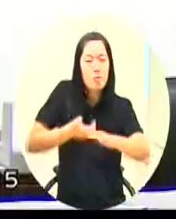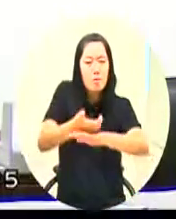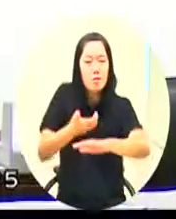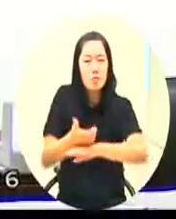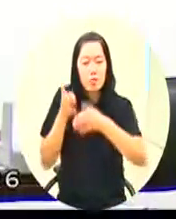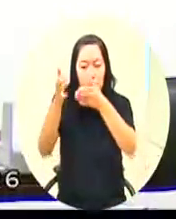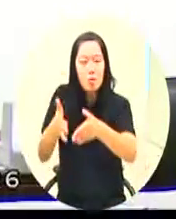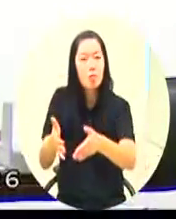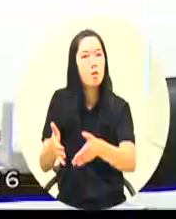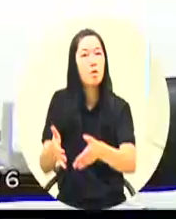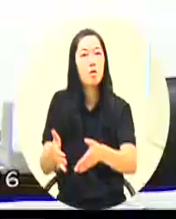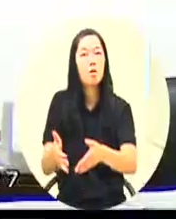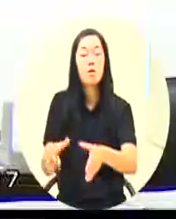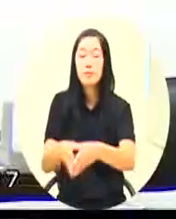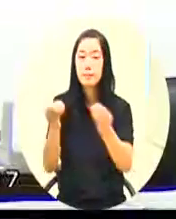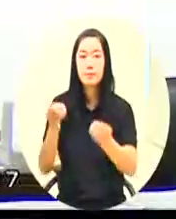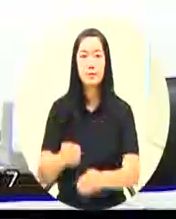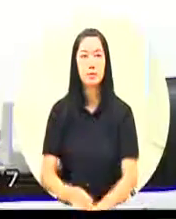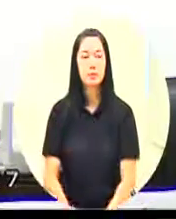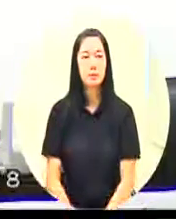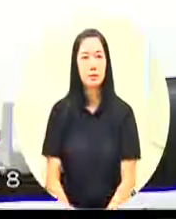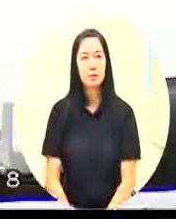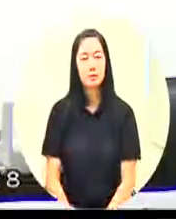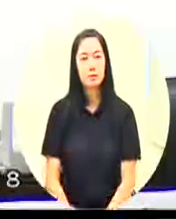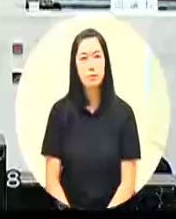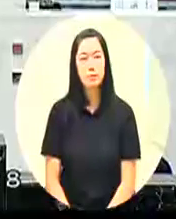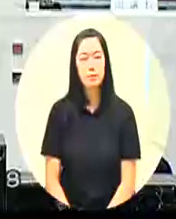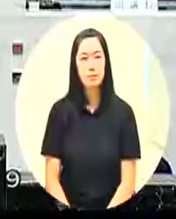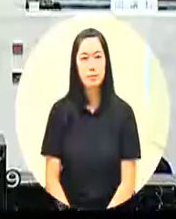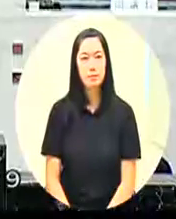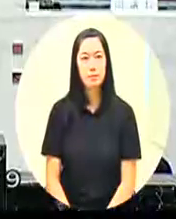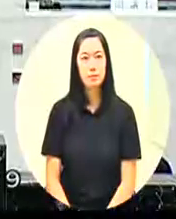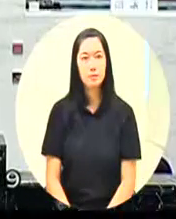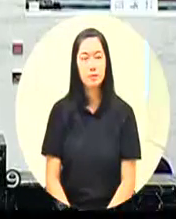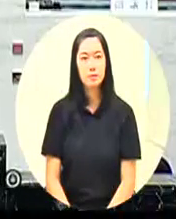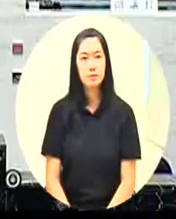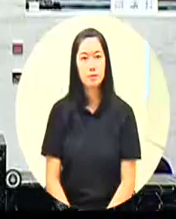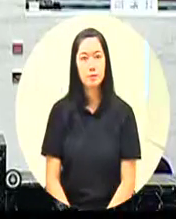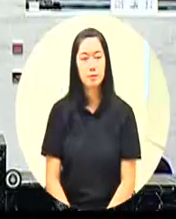我们可以去了解一下。 好， 谢 谢 你。好，谢谢主席。